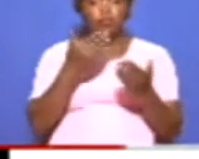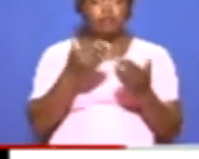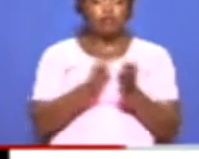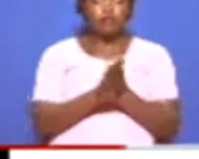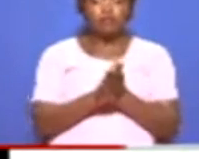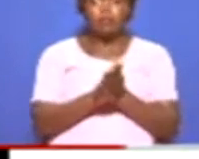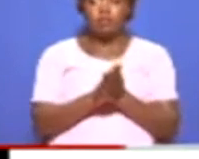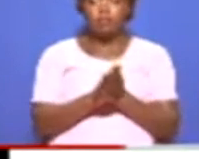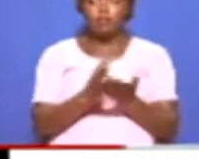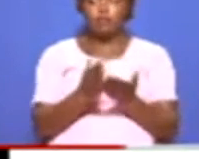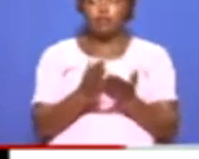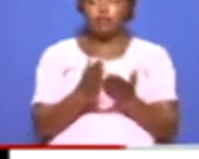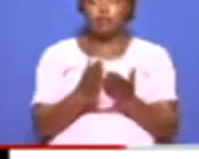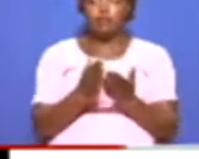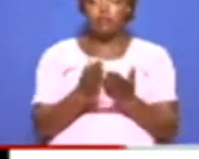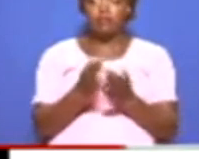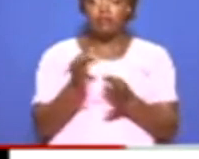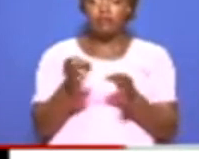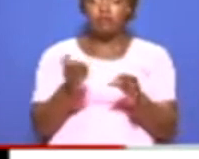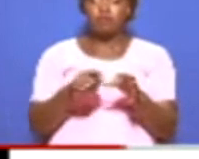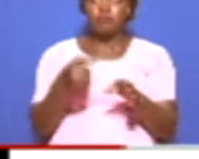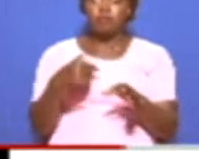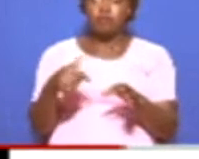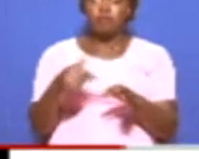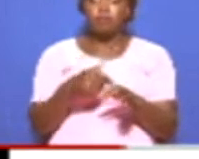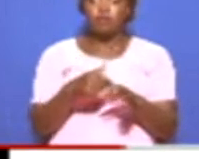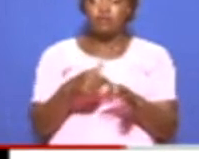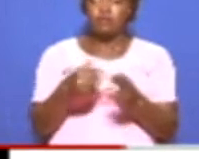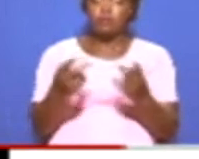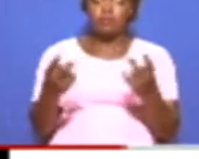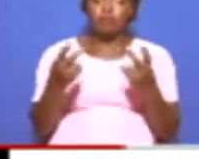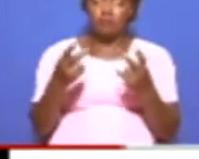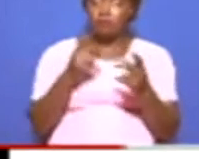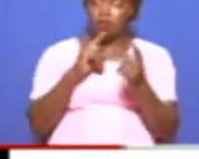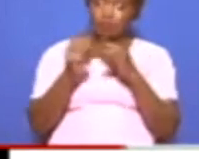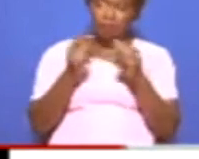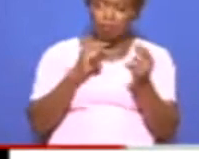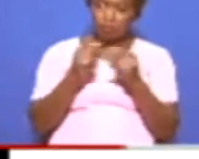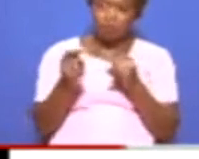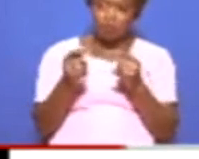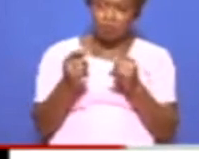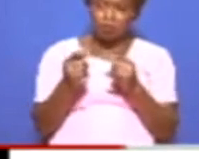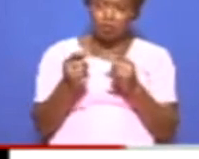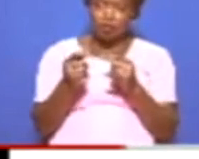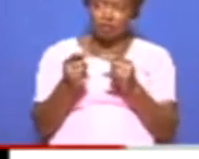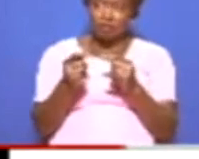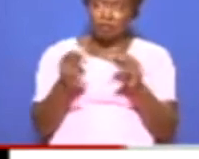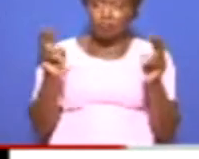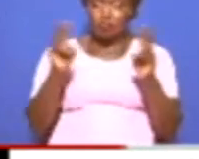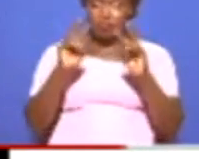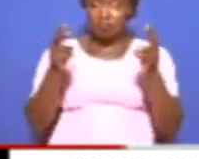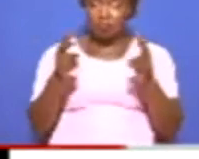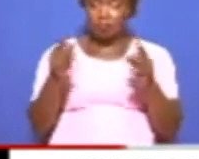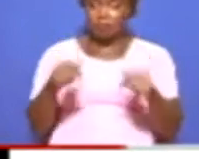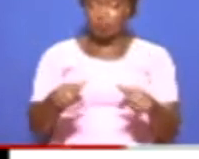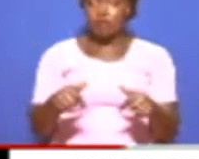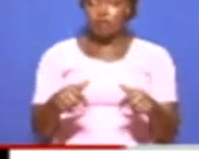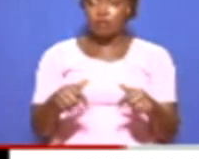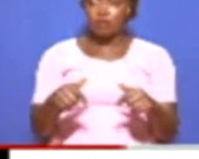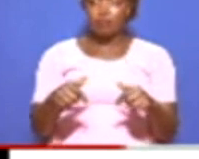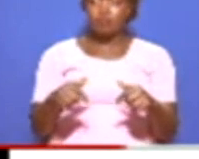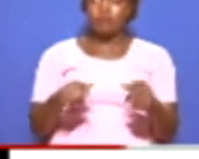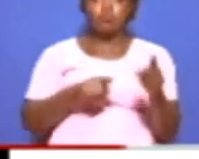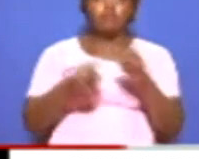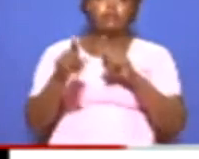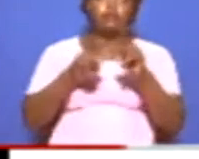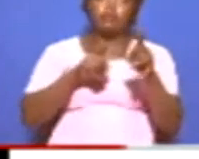Mtazamaji wapo ndio mwanzo unajiunga nasi, basi unatazama kipindi cha Tamrini ambapo mada yetu kuu hii leo ni masuala ya usafiri